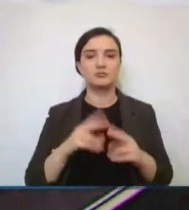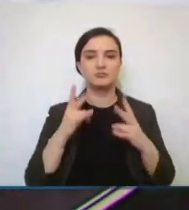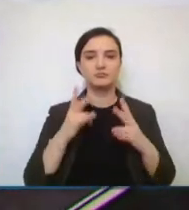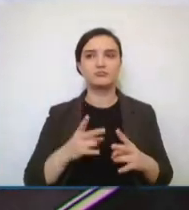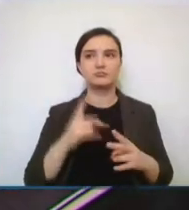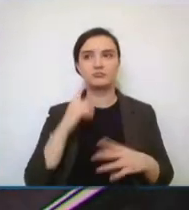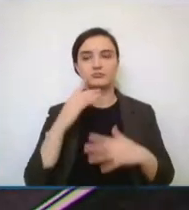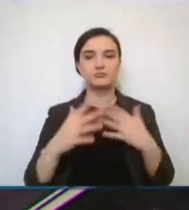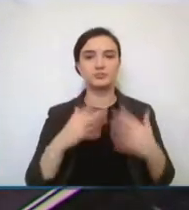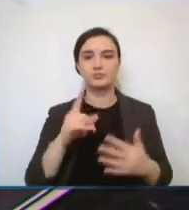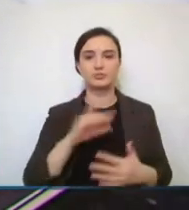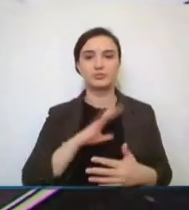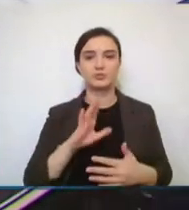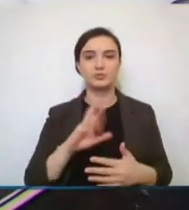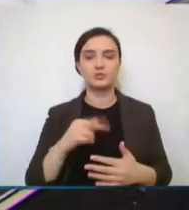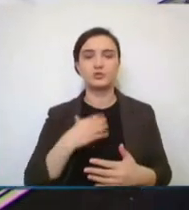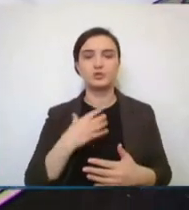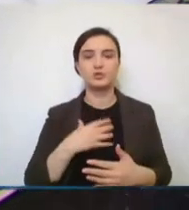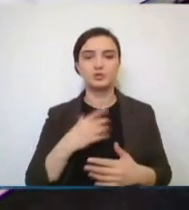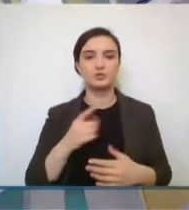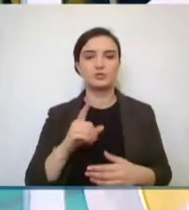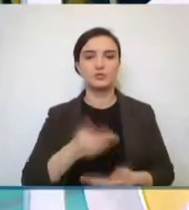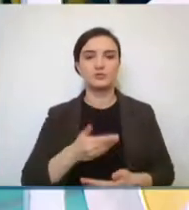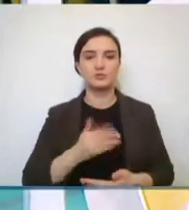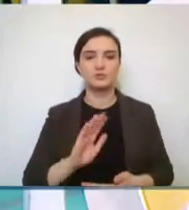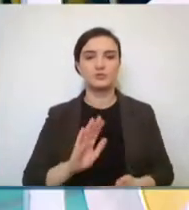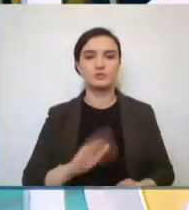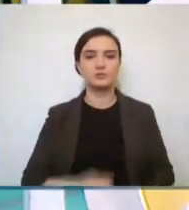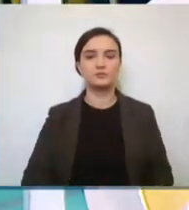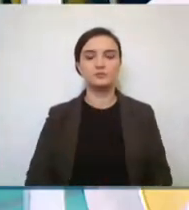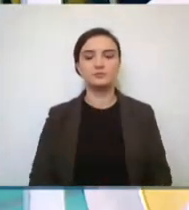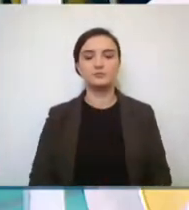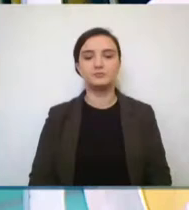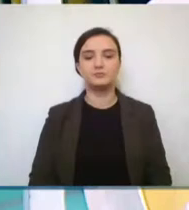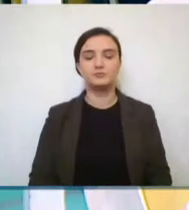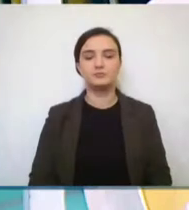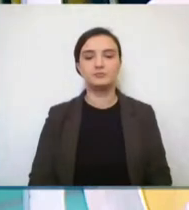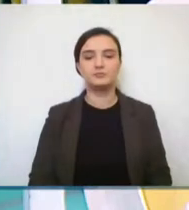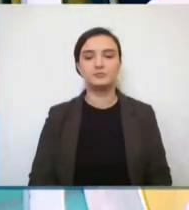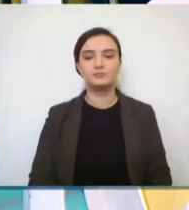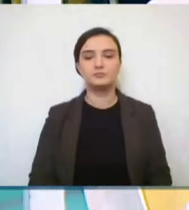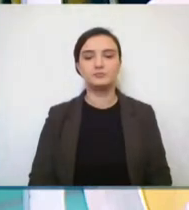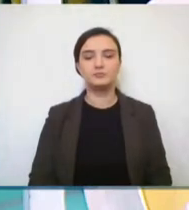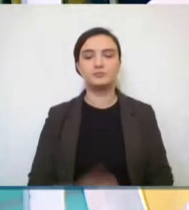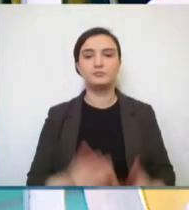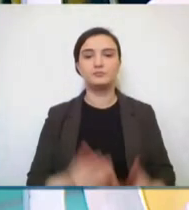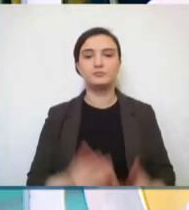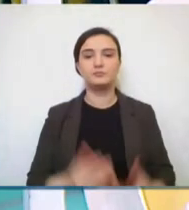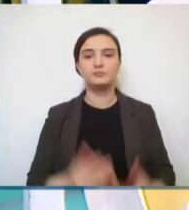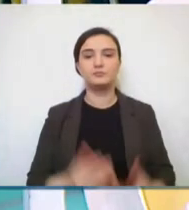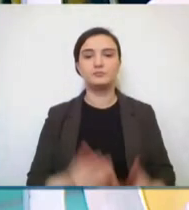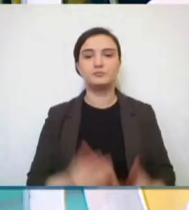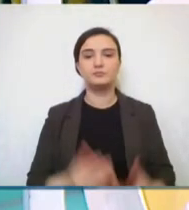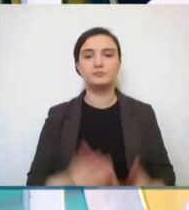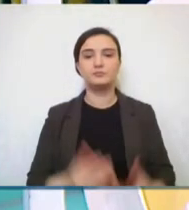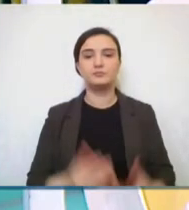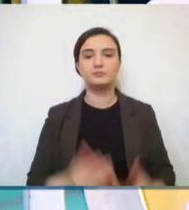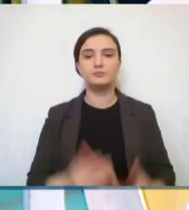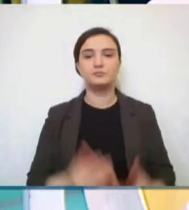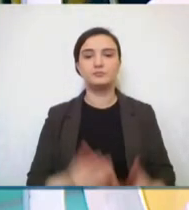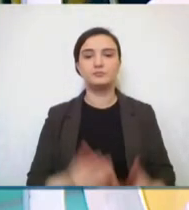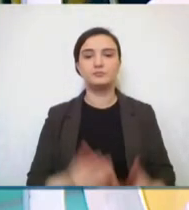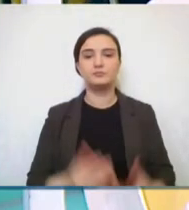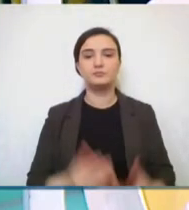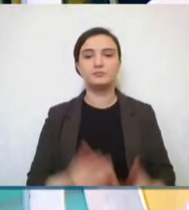უბრალოდ შიშით და შფოთვით არ ვიცხოვრო. იმდრო კიდევ ერთხელ იმ დღემ თუ ისე ჩაიარა როგორც თქვენ გადაგეგმეთ, თქვენ უკვე კმაყოფილი ხართ რა და ეს